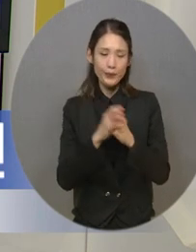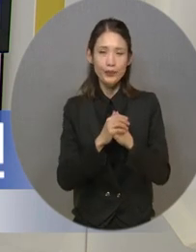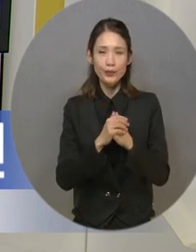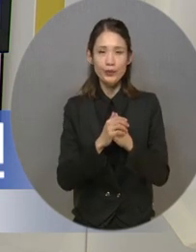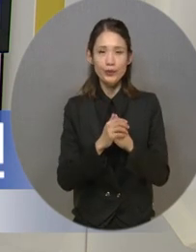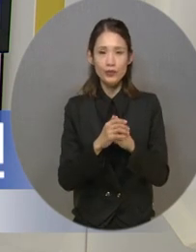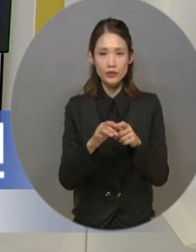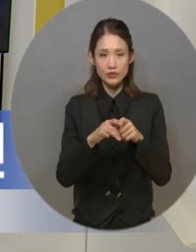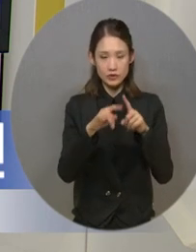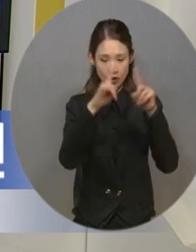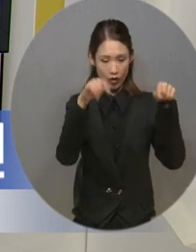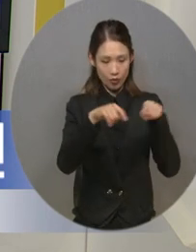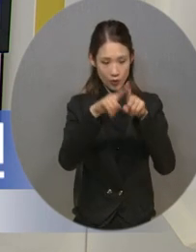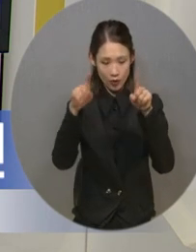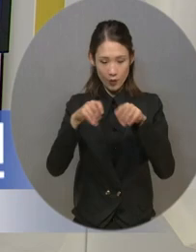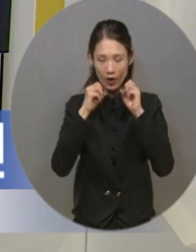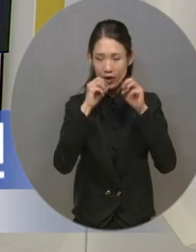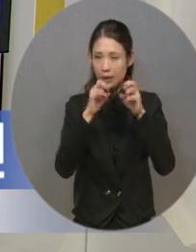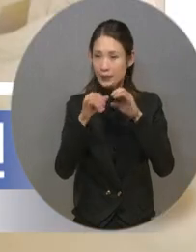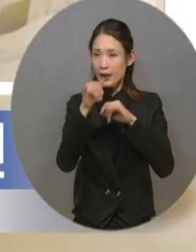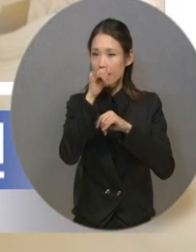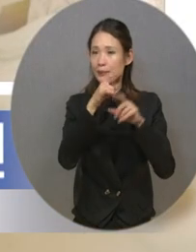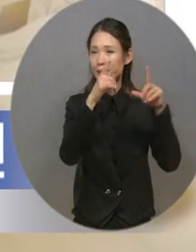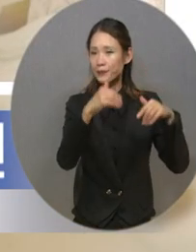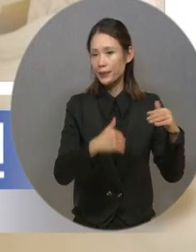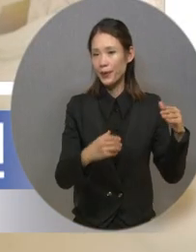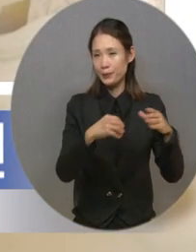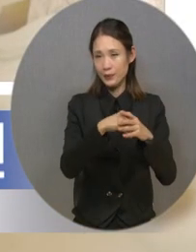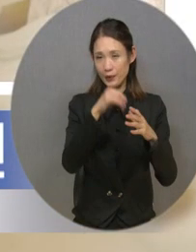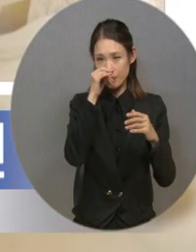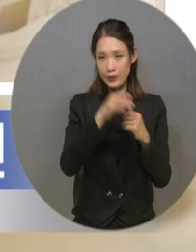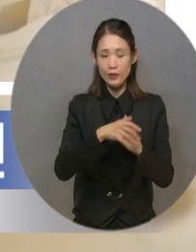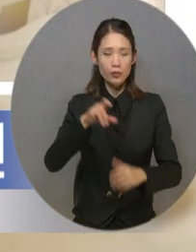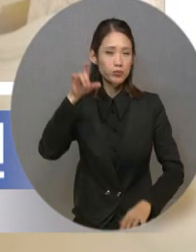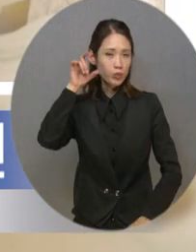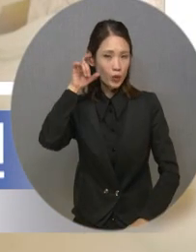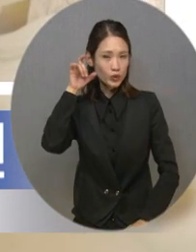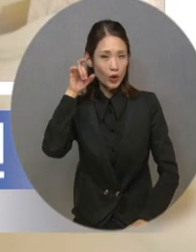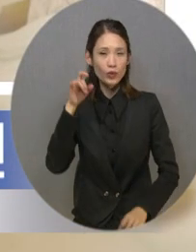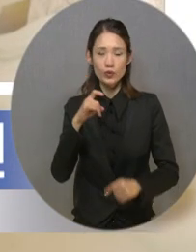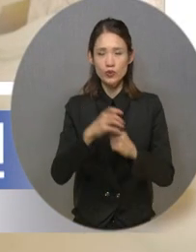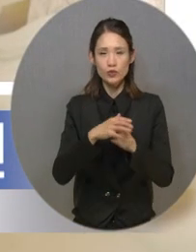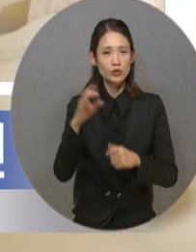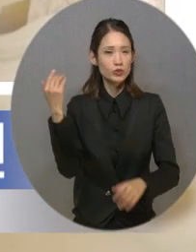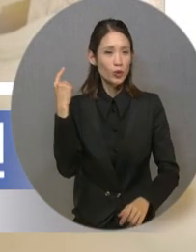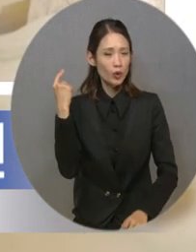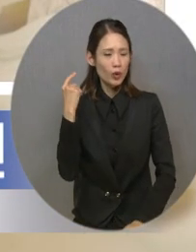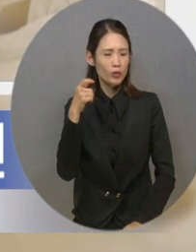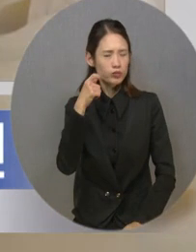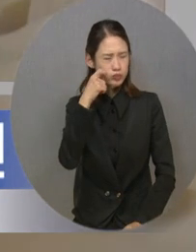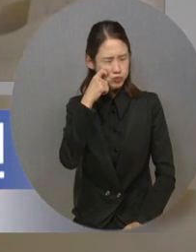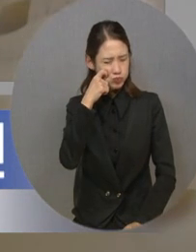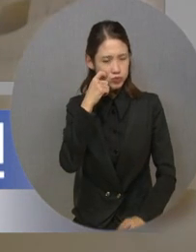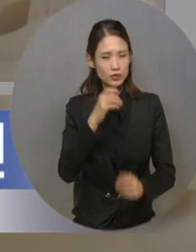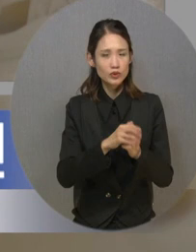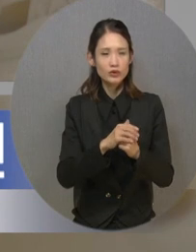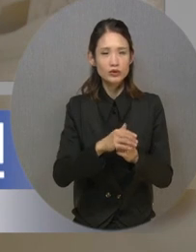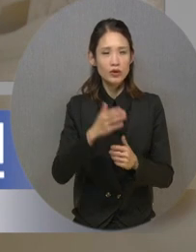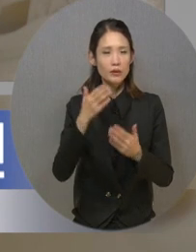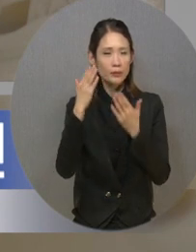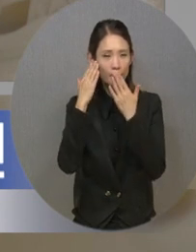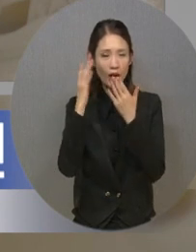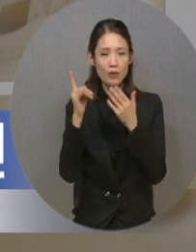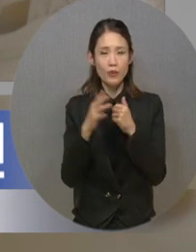서명 캠페인을 펼치고 있다는 소식이 실려 있는데요이 보청기로도 소리를들을 수 없는 난청인의 경우